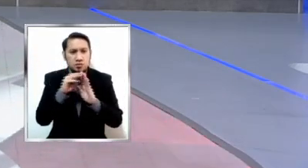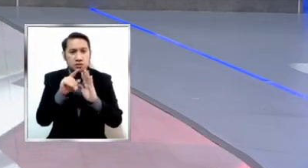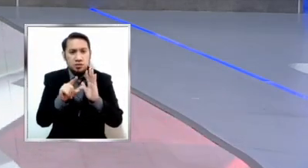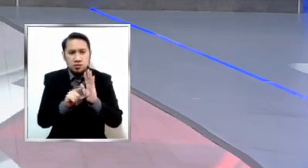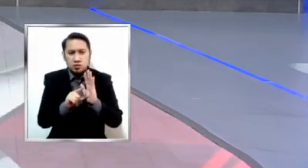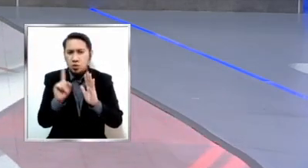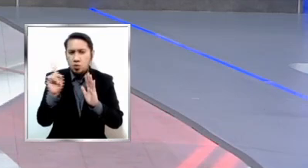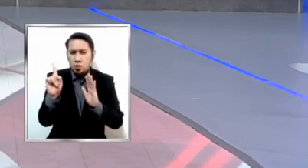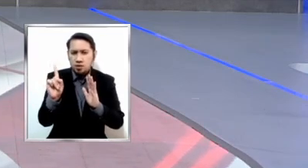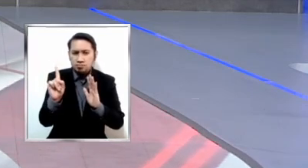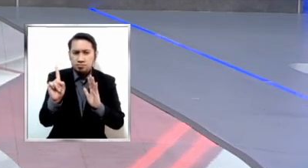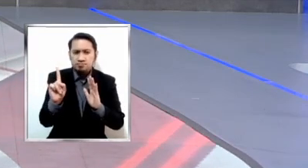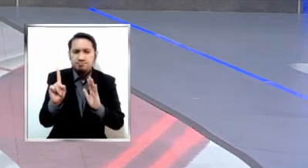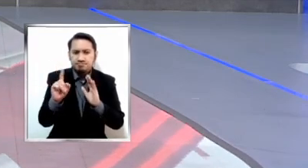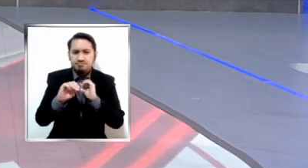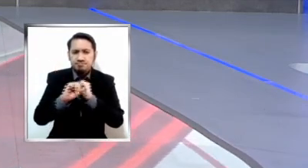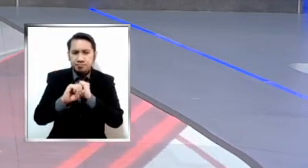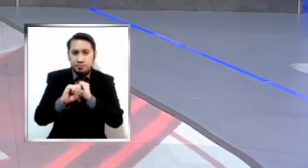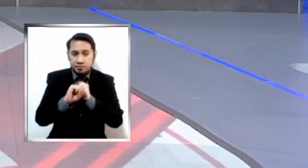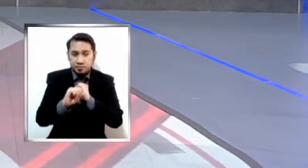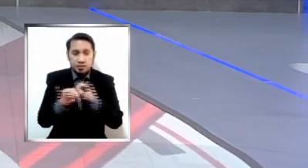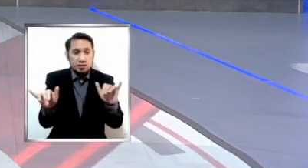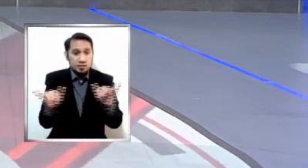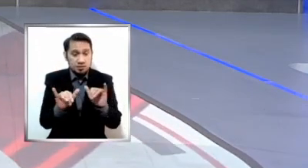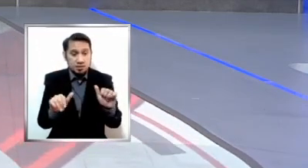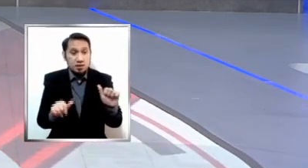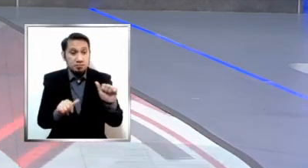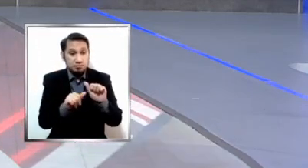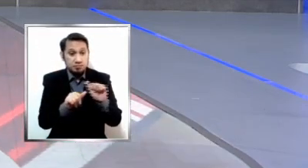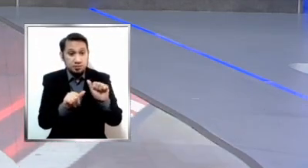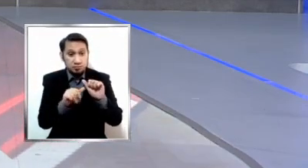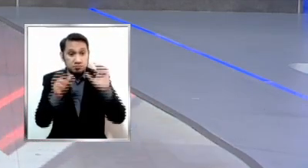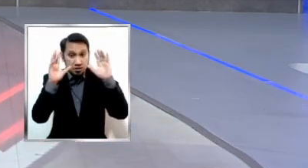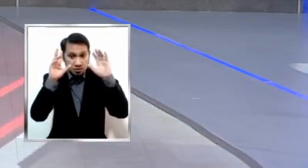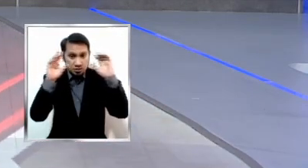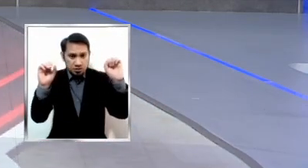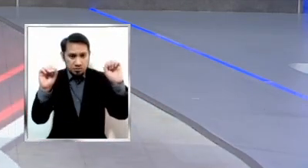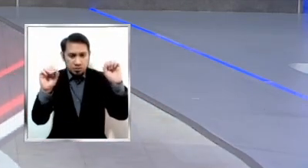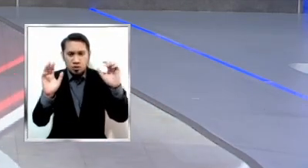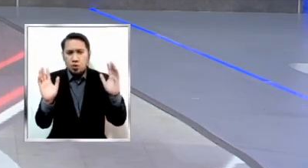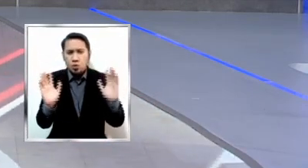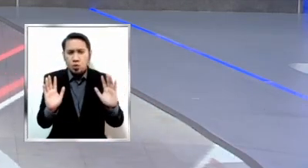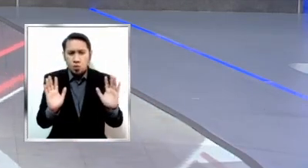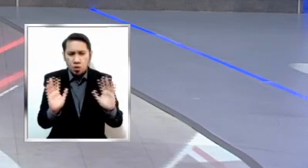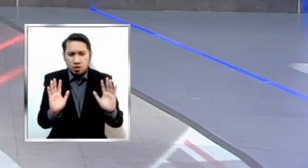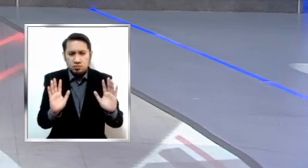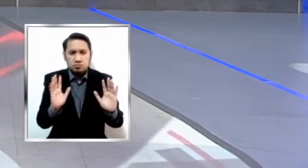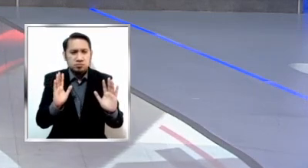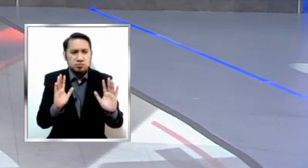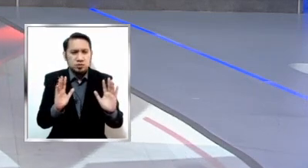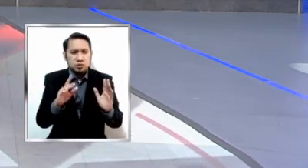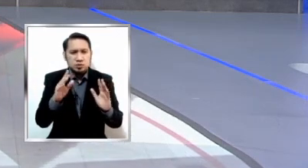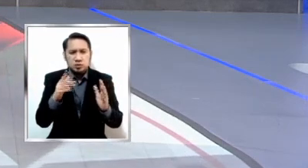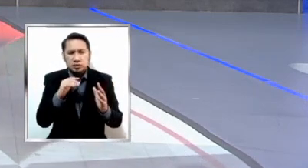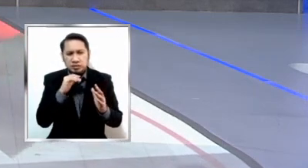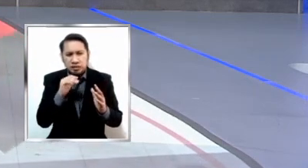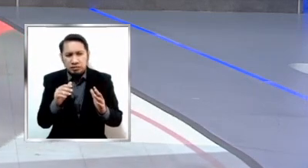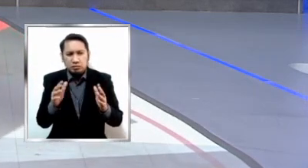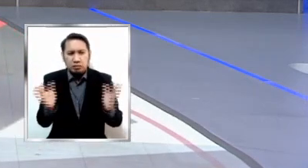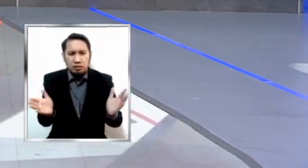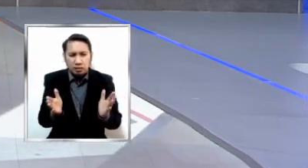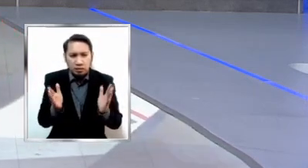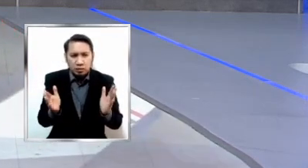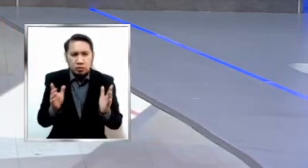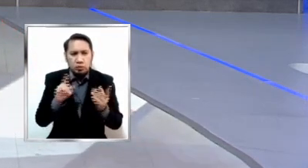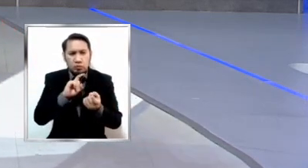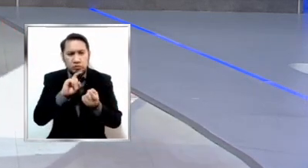nila, pati na ni Vice President Lenny Robredo, huwag padala sa mga nagbabalak na baguhin ang kasaysayan.